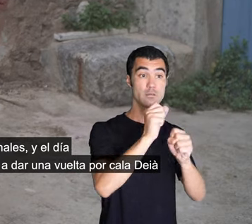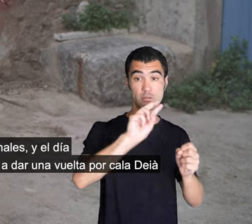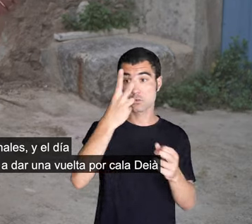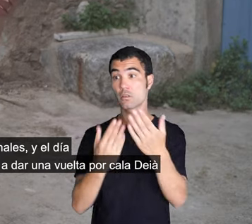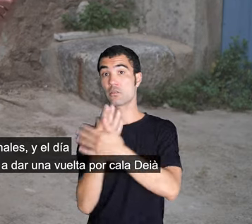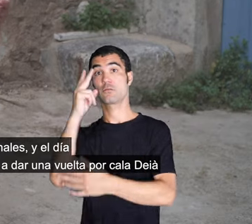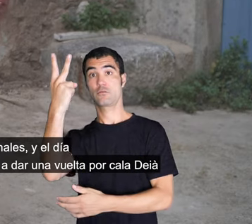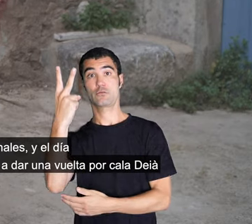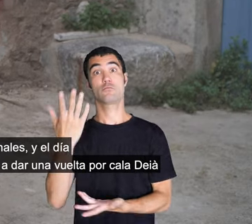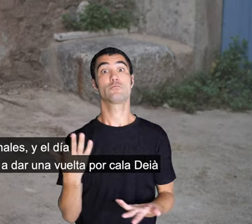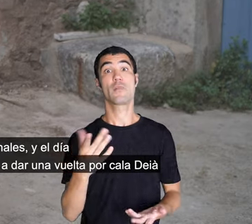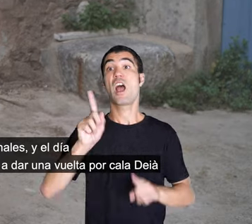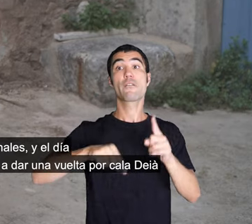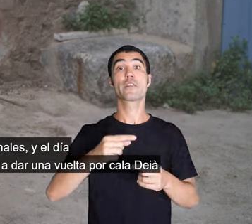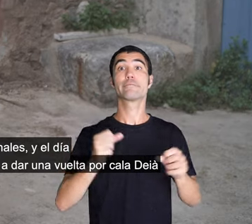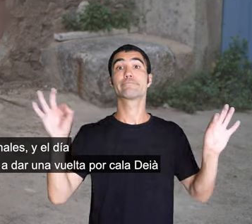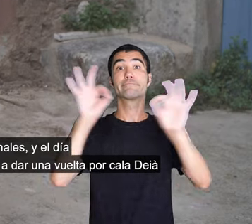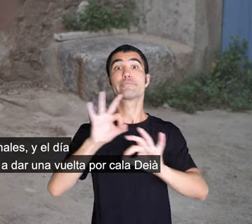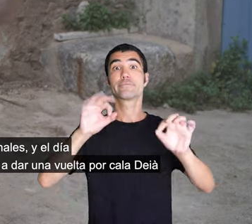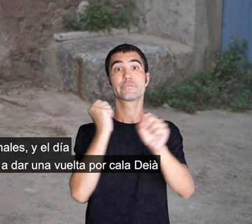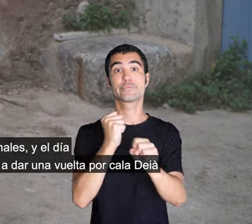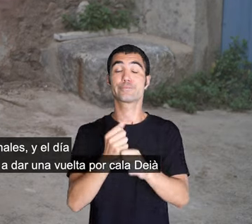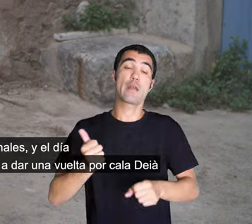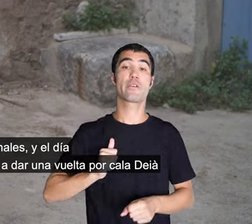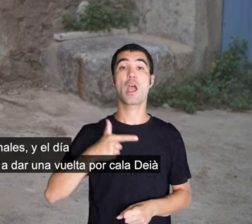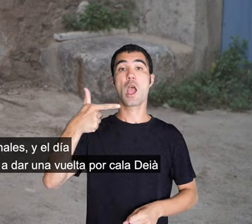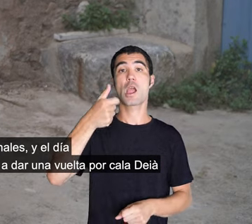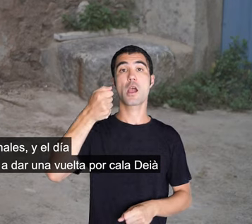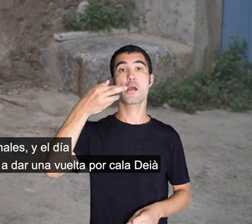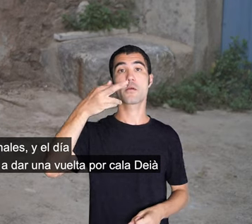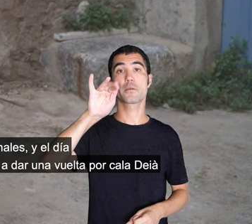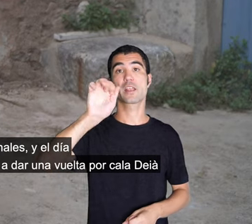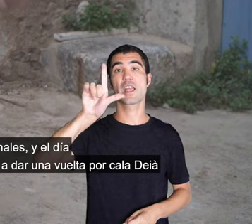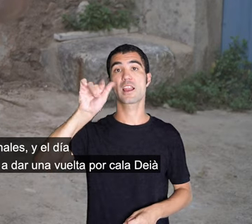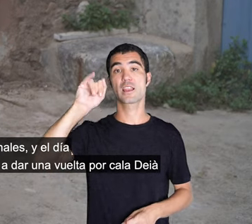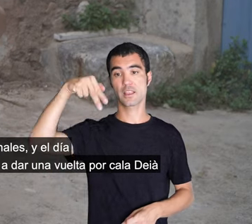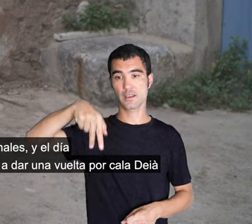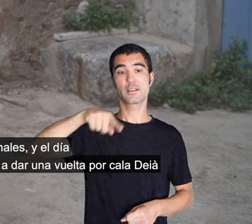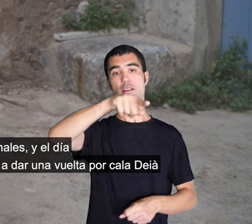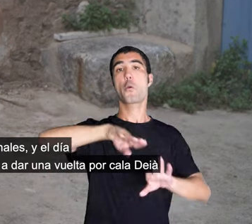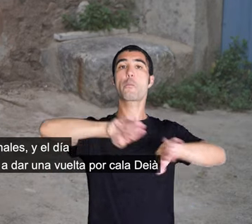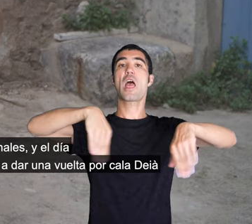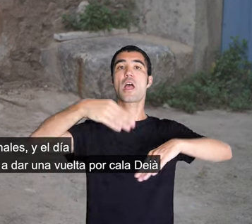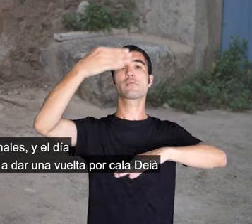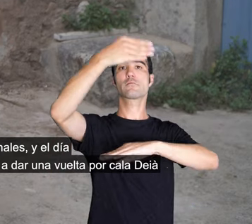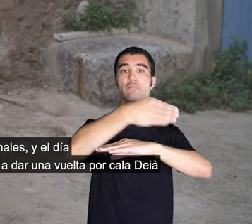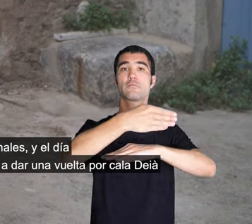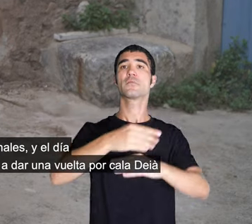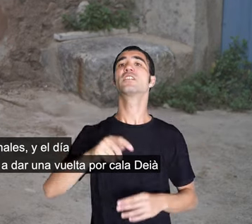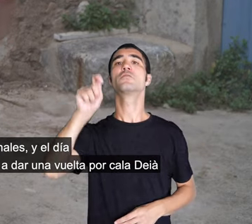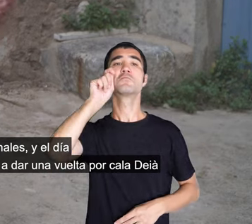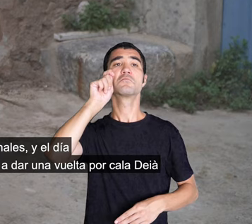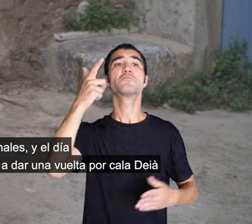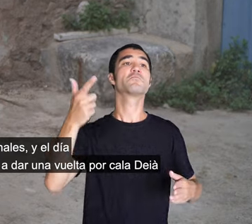els dies que no feia dos jornals, doncs, venia amb el Gabrielín, allà a sa plàgia, no? I agafava sis o set